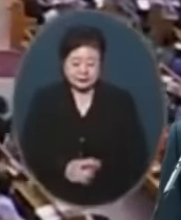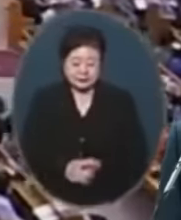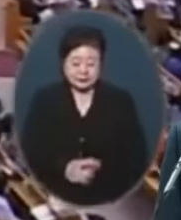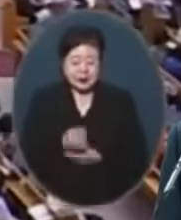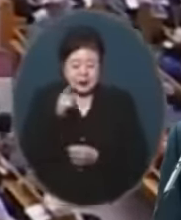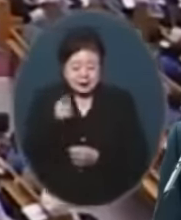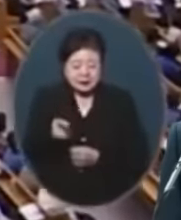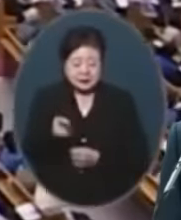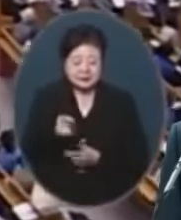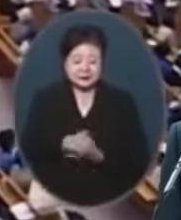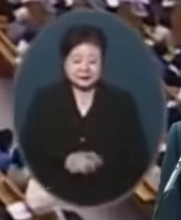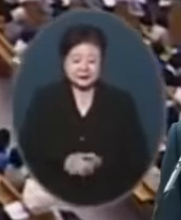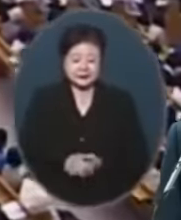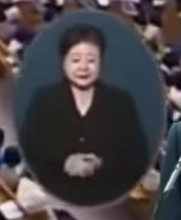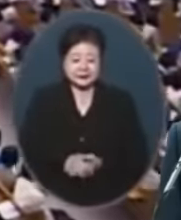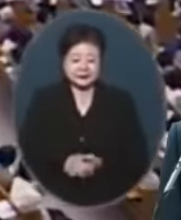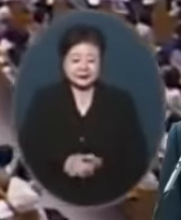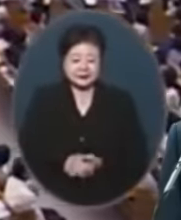이